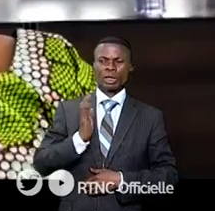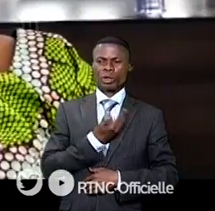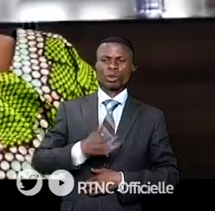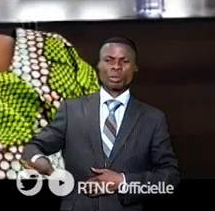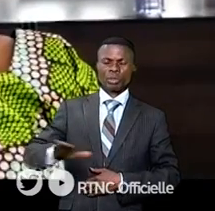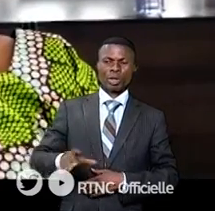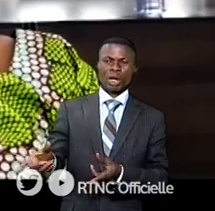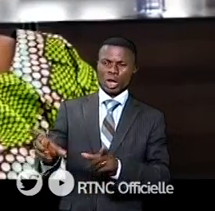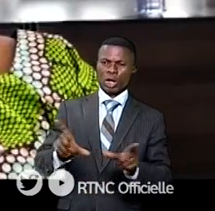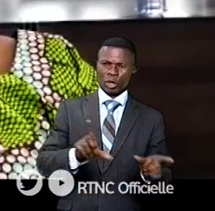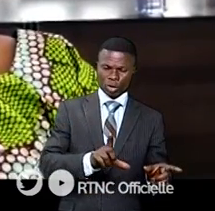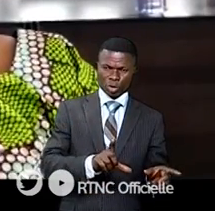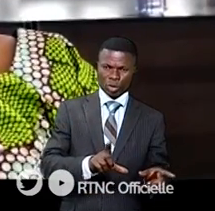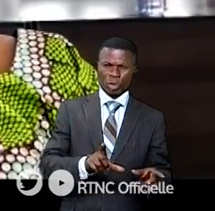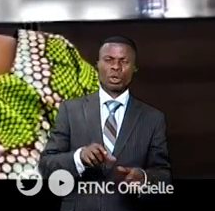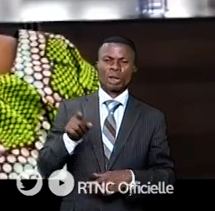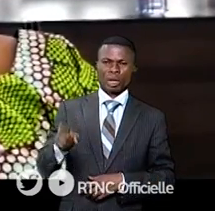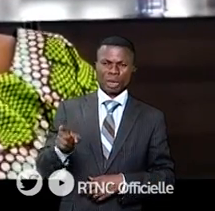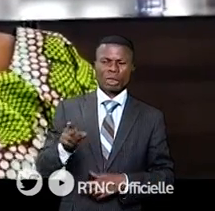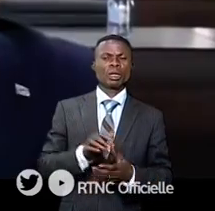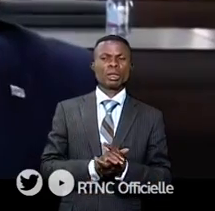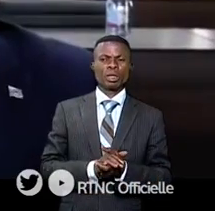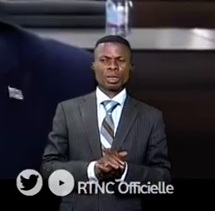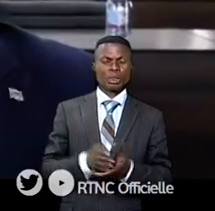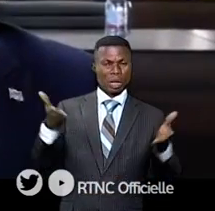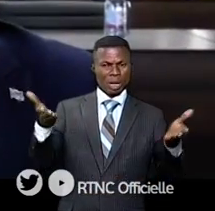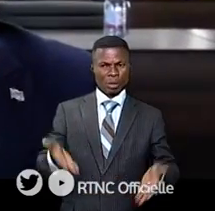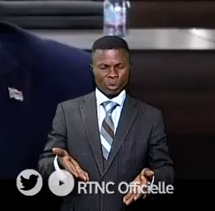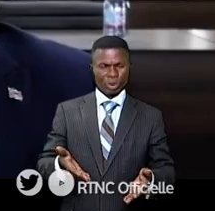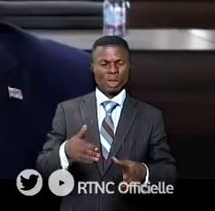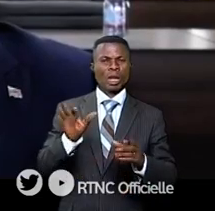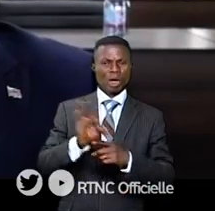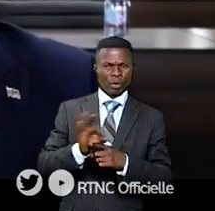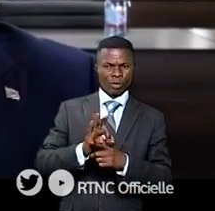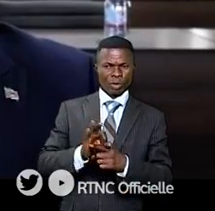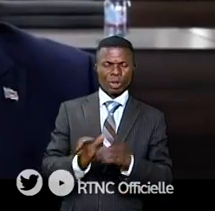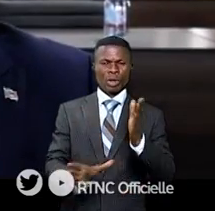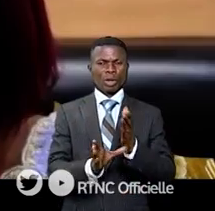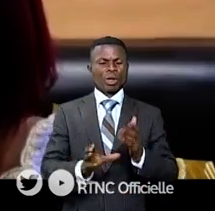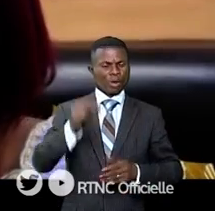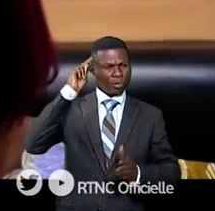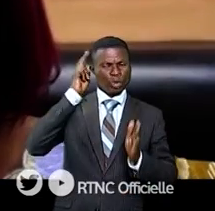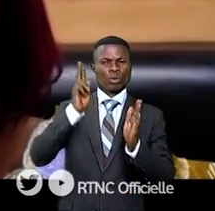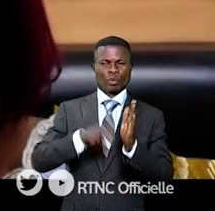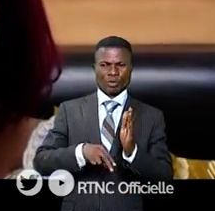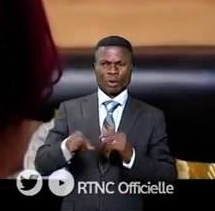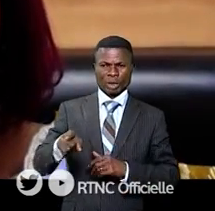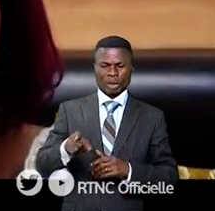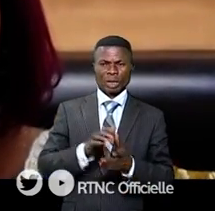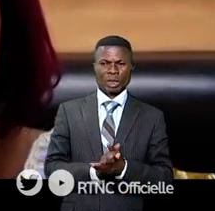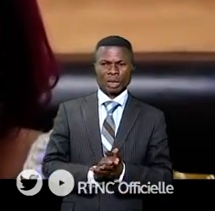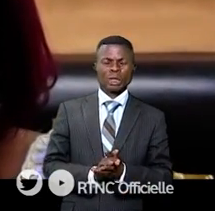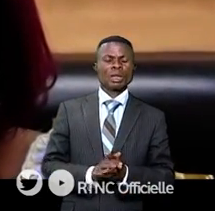Le Lualaba de Richard Mouyej Manguenzmans, représenté à cette session par la vice-gouverneure Fifi Masuka, a pris